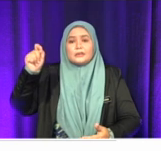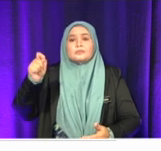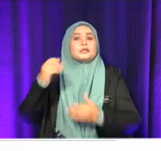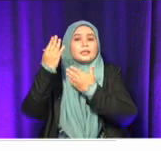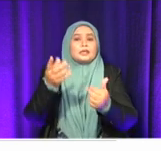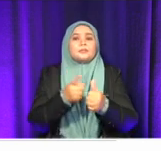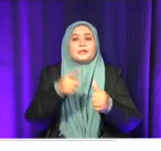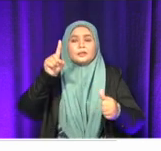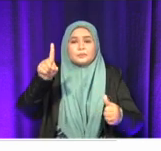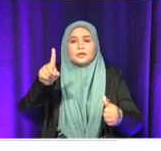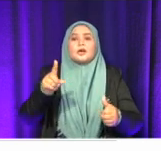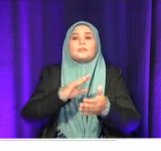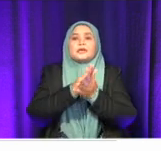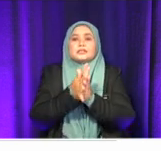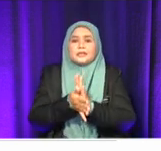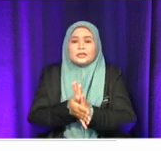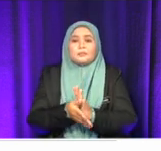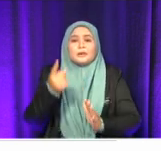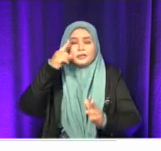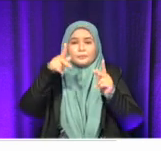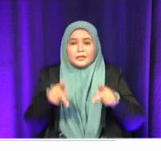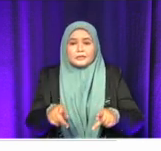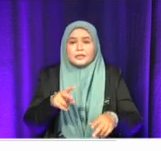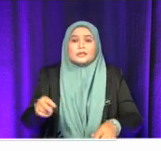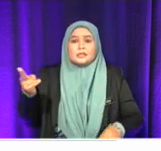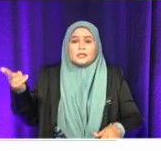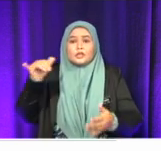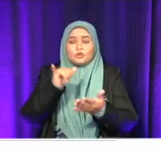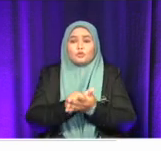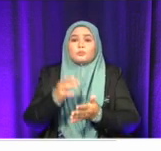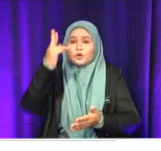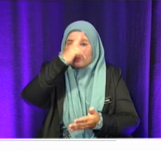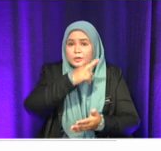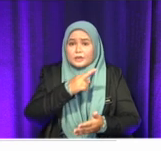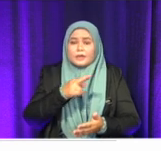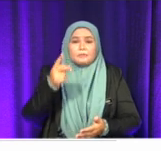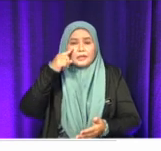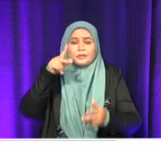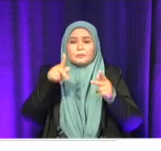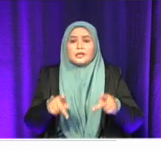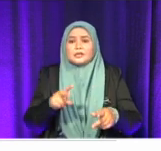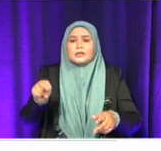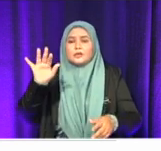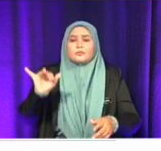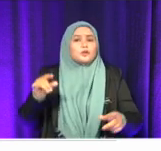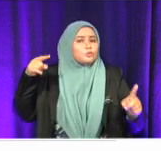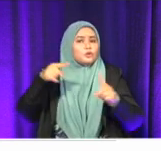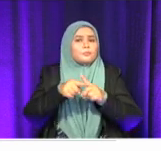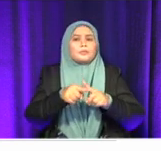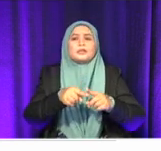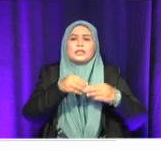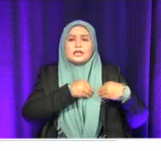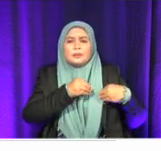adalah menjadikan mata pelajaran Sejarah itu merupakan mata pelajaran bertujuan untuk menanamkan